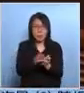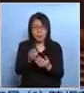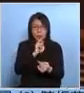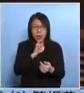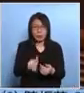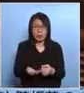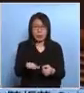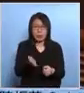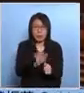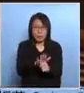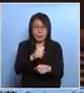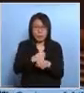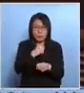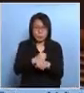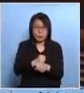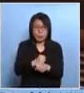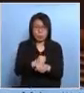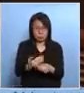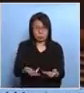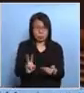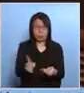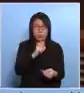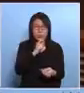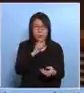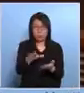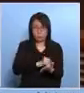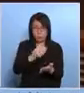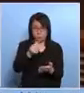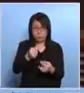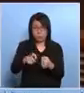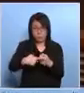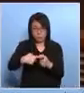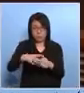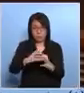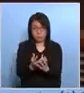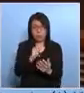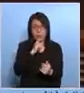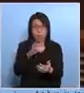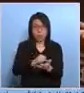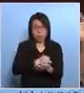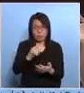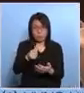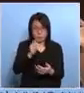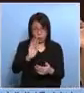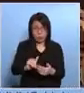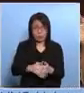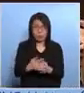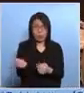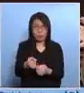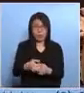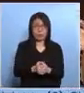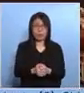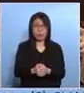報銷咯，出一半咯。我好多朋友保就業而家都攞咗錢，即係第一期嗰啲係咪幾快脆？保就業嗰啲可能你仲要跟